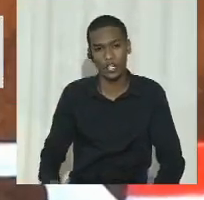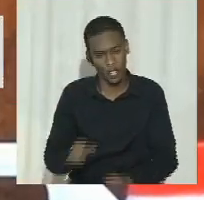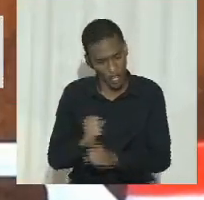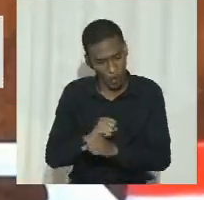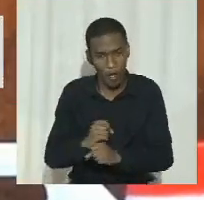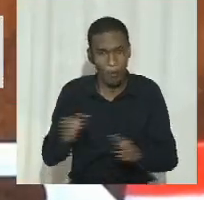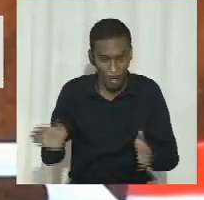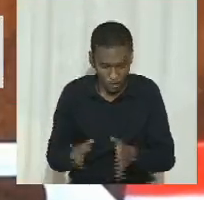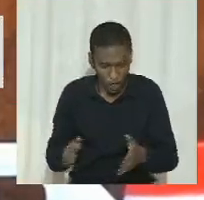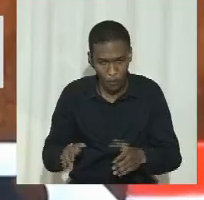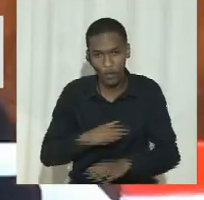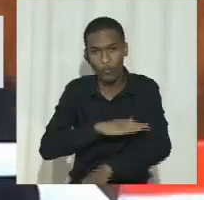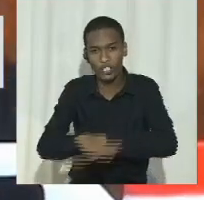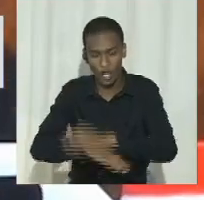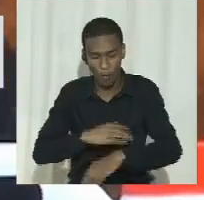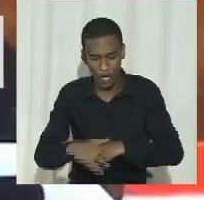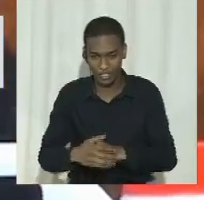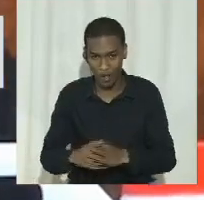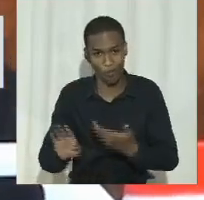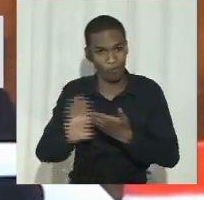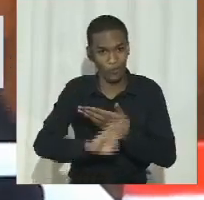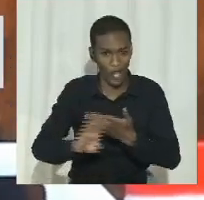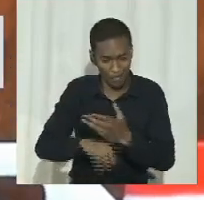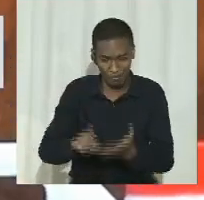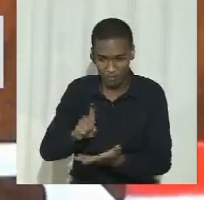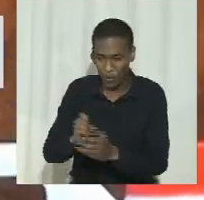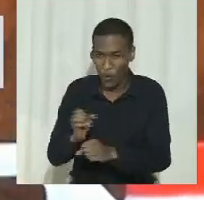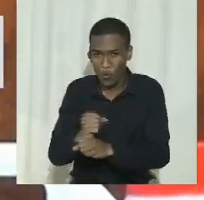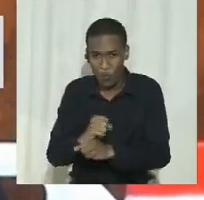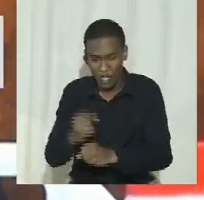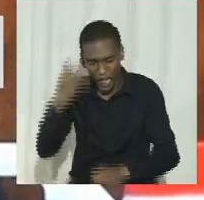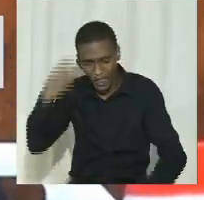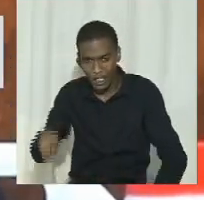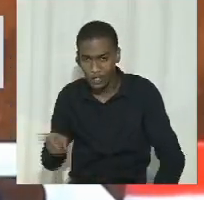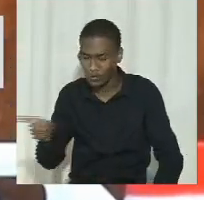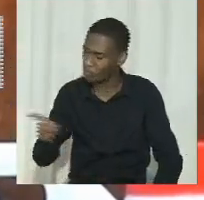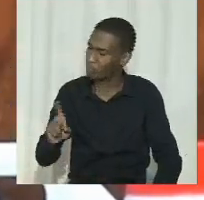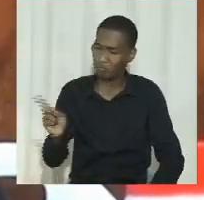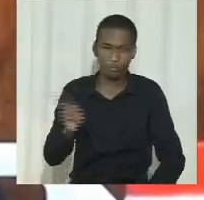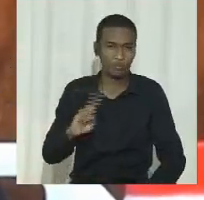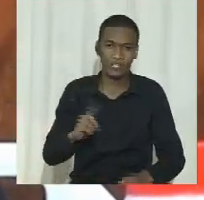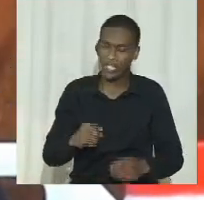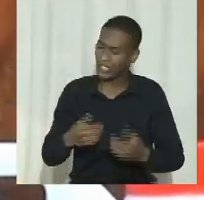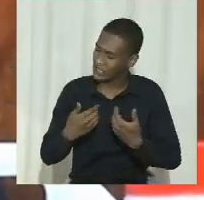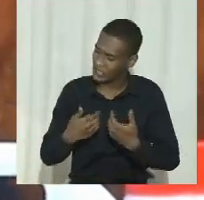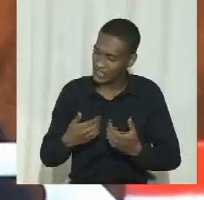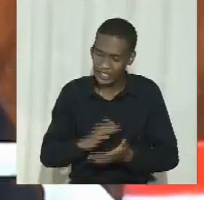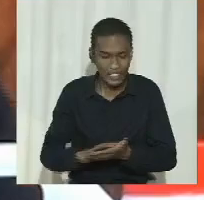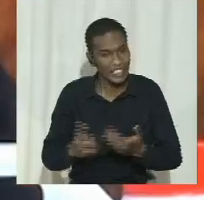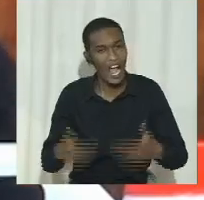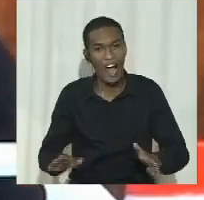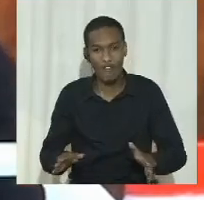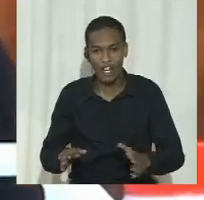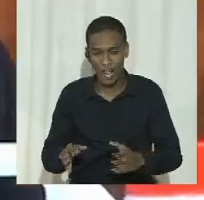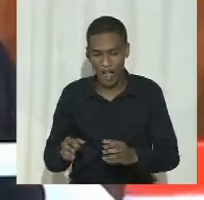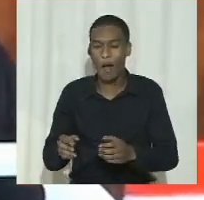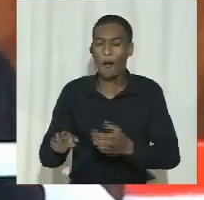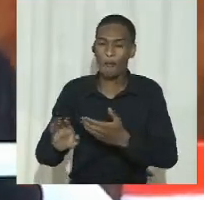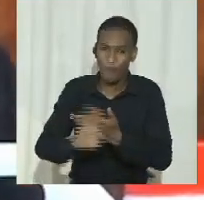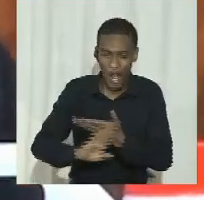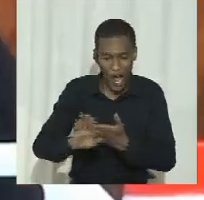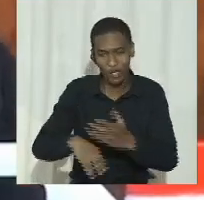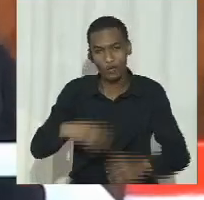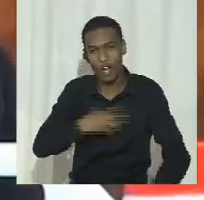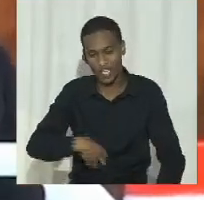voalohany indrindra satria tsy aro mihitsiny, tsy aro antsika amin'ny aretina. Dia eo ihany koa mety hoe hanimba ny hoditrantsika satria